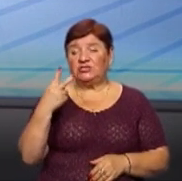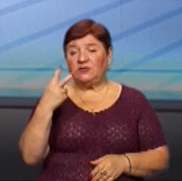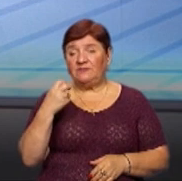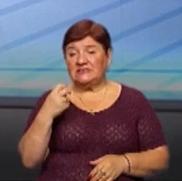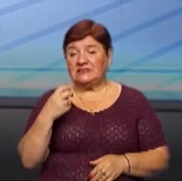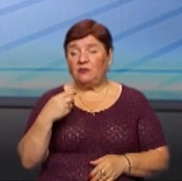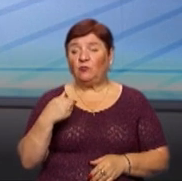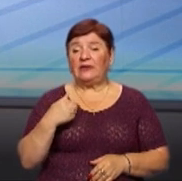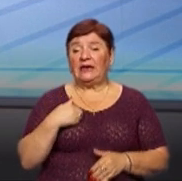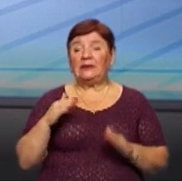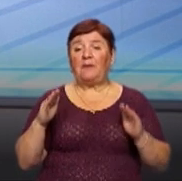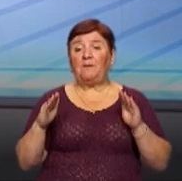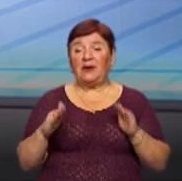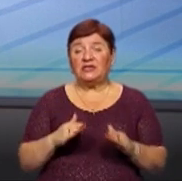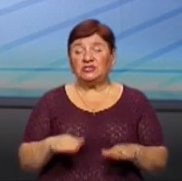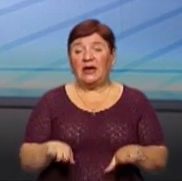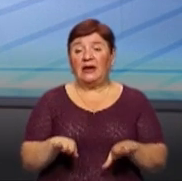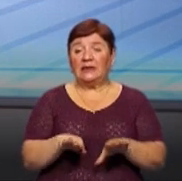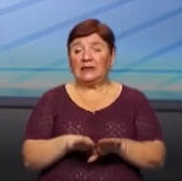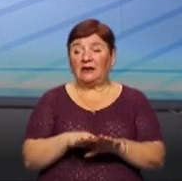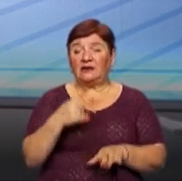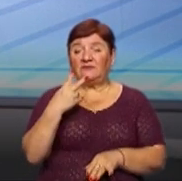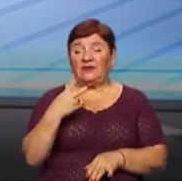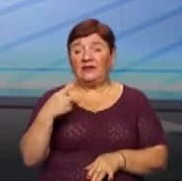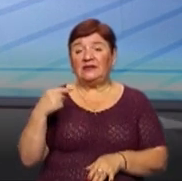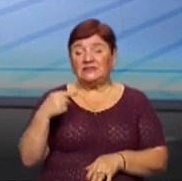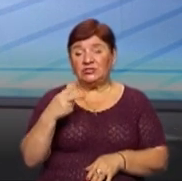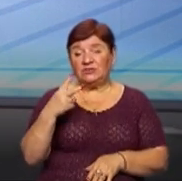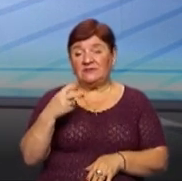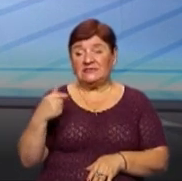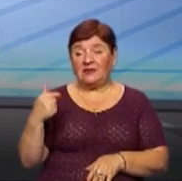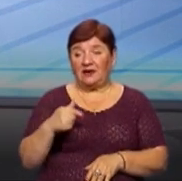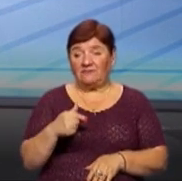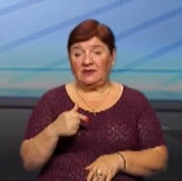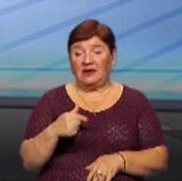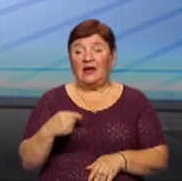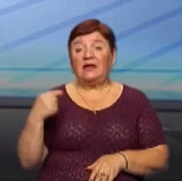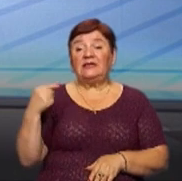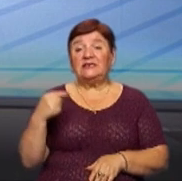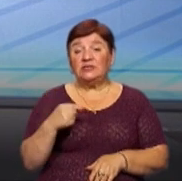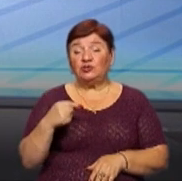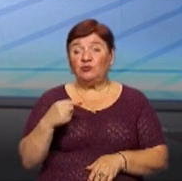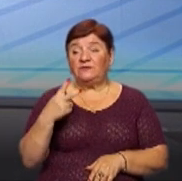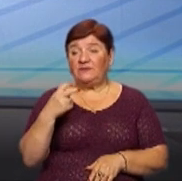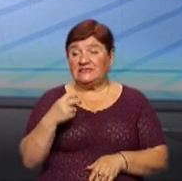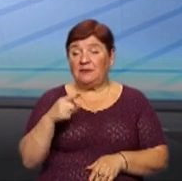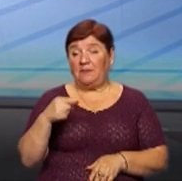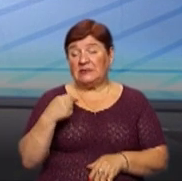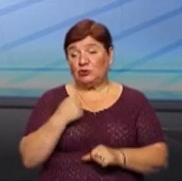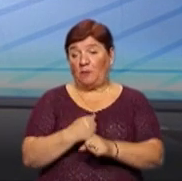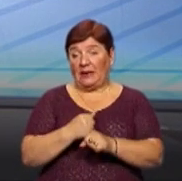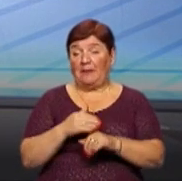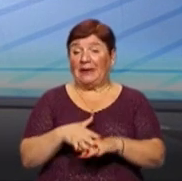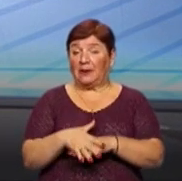розмір їх пенсії не може бути менше, чи так співпала цифра, як 2200 гривень. Порядка 1200 пенсіонерам ми зробили ці